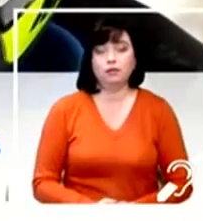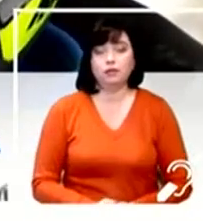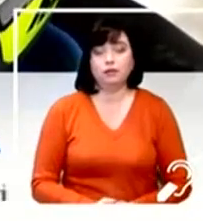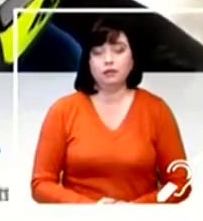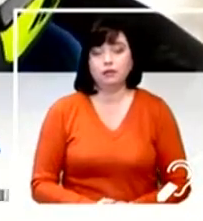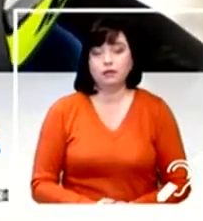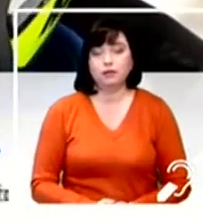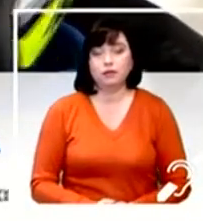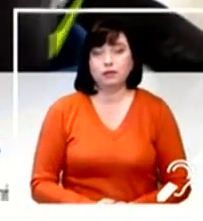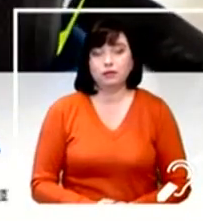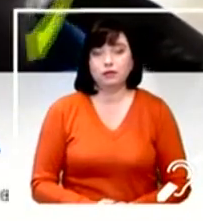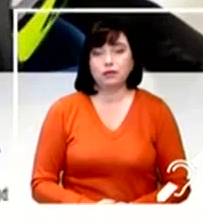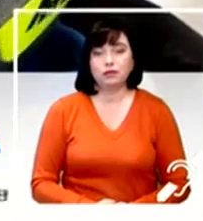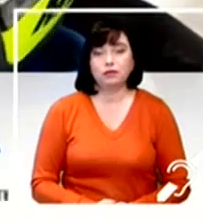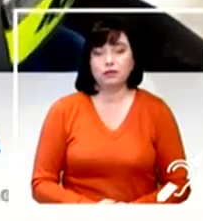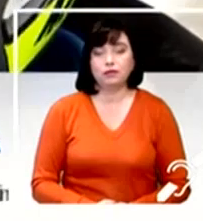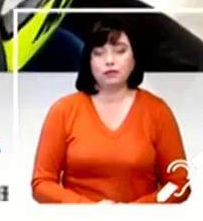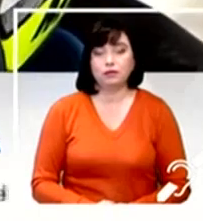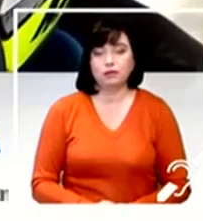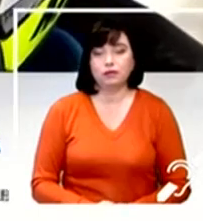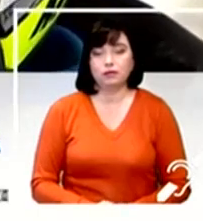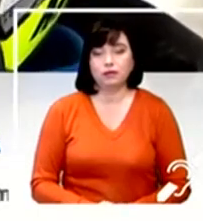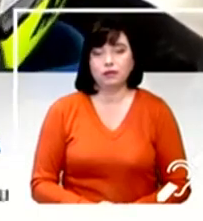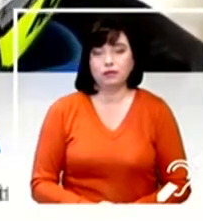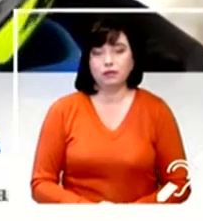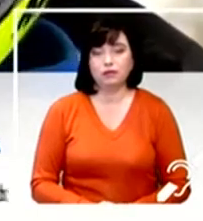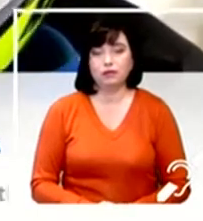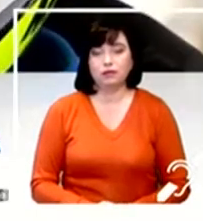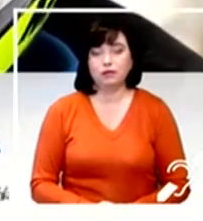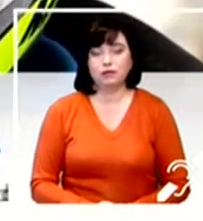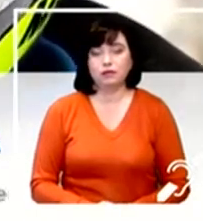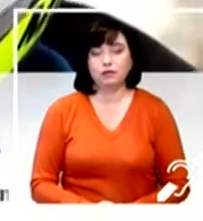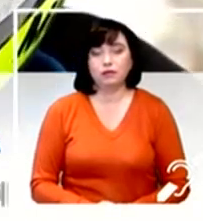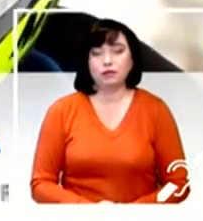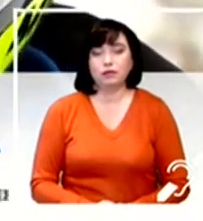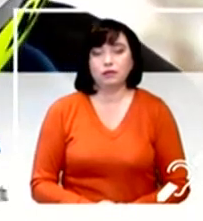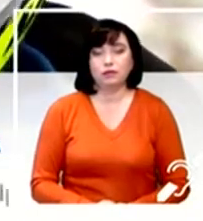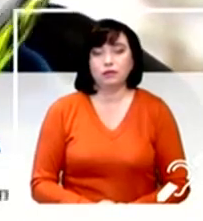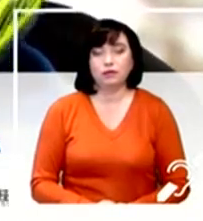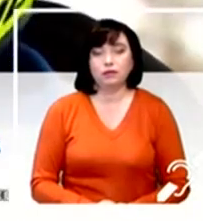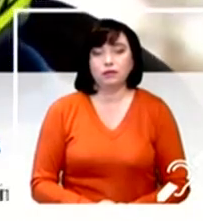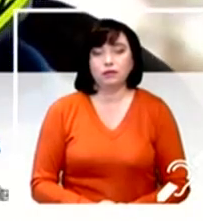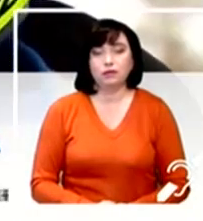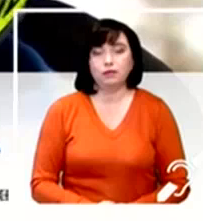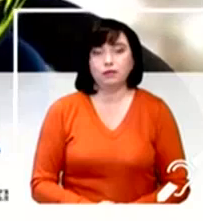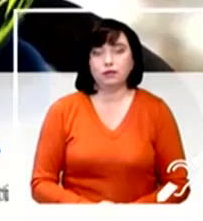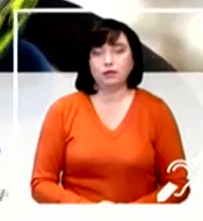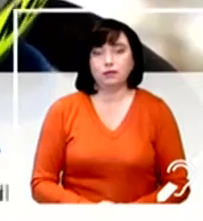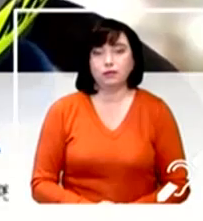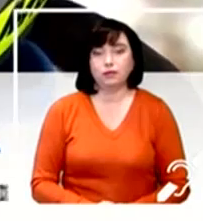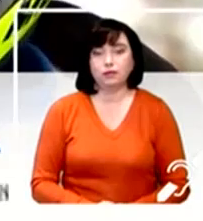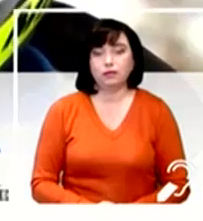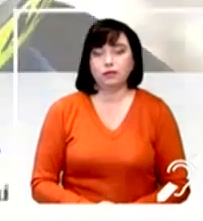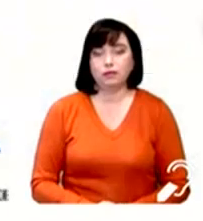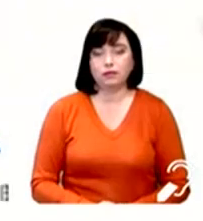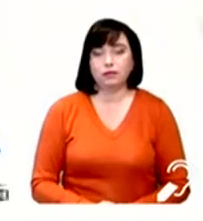un toller fun factor. Man kann sehr viel probieren. Man kann sich richtig inlegen und es ist echt richtig